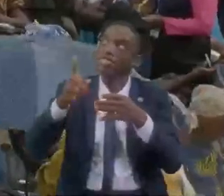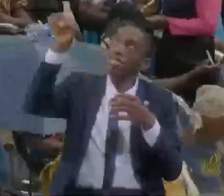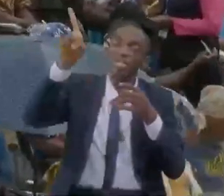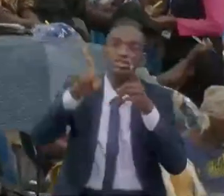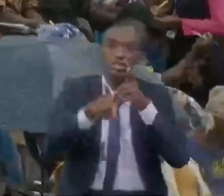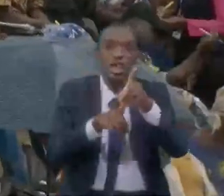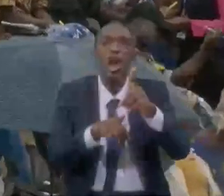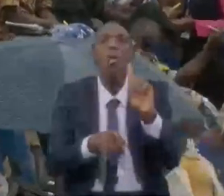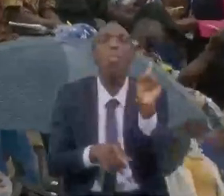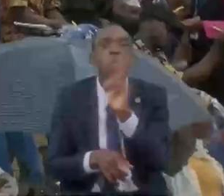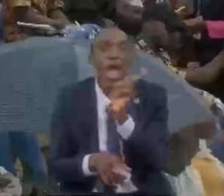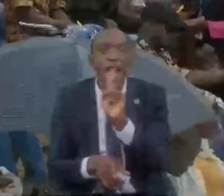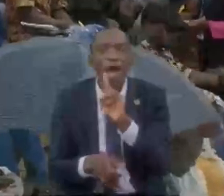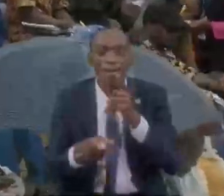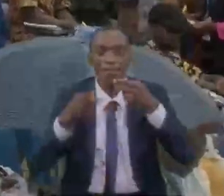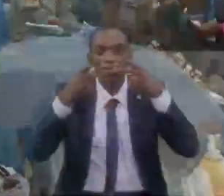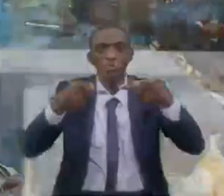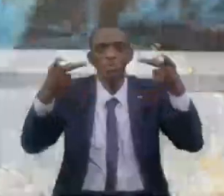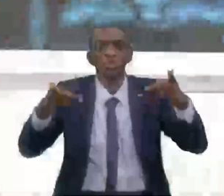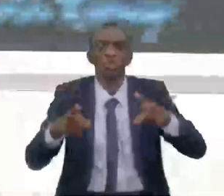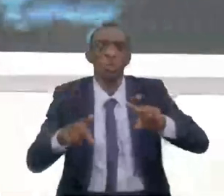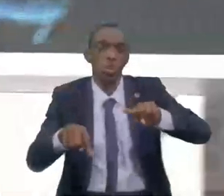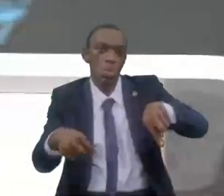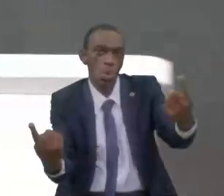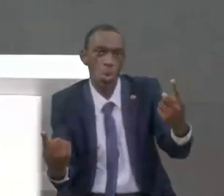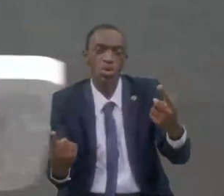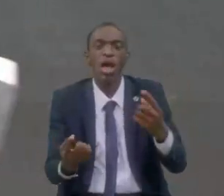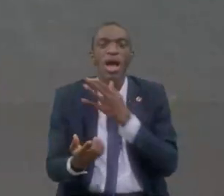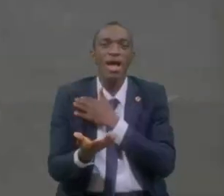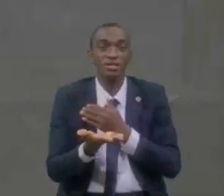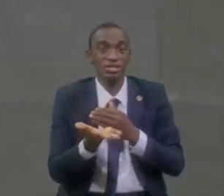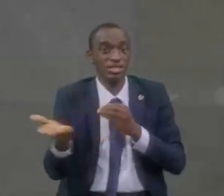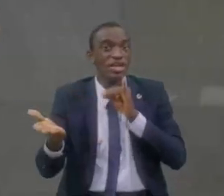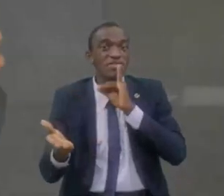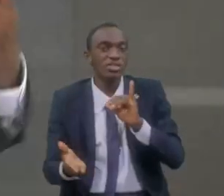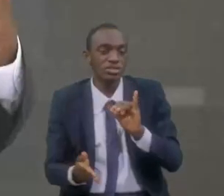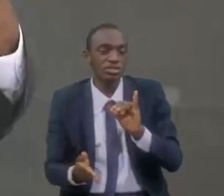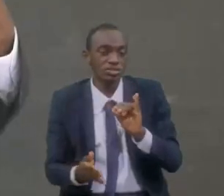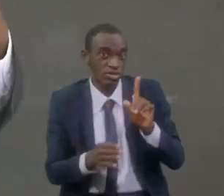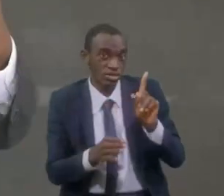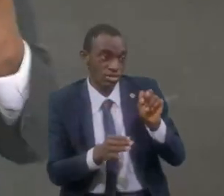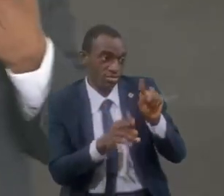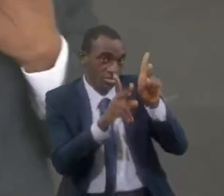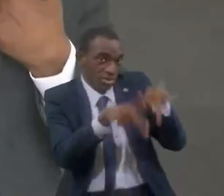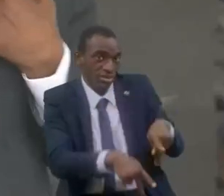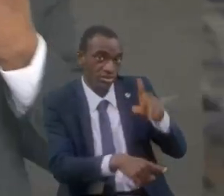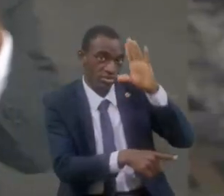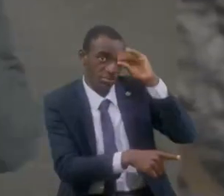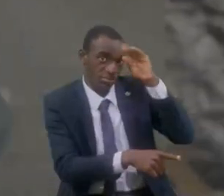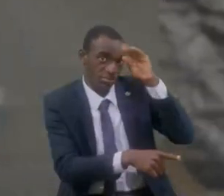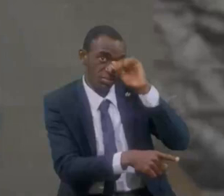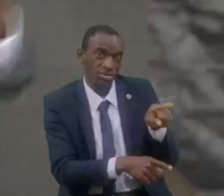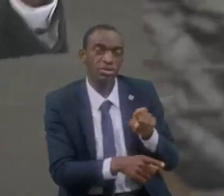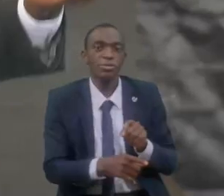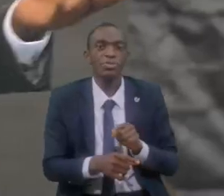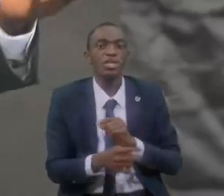là où la prospérité doit aller. Il y a monsieur grand, il y a des